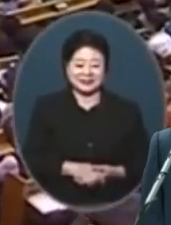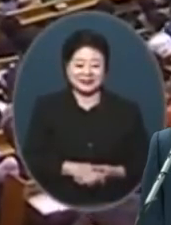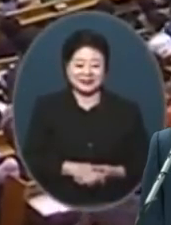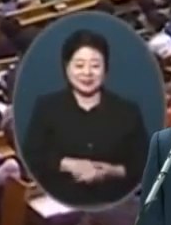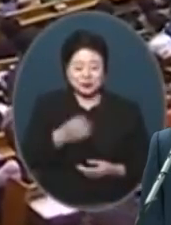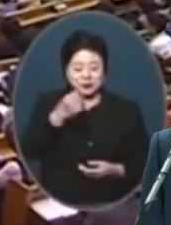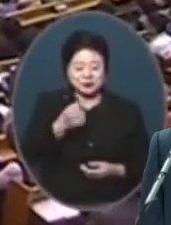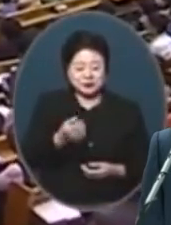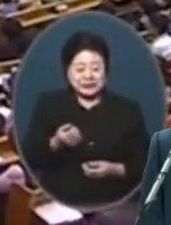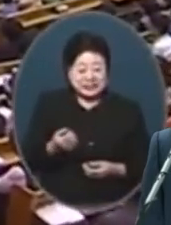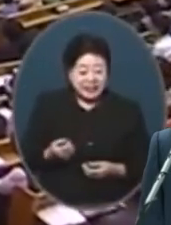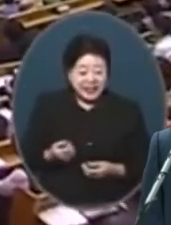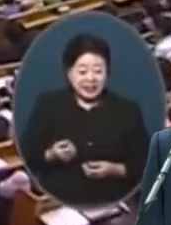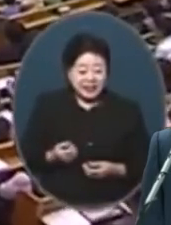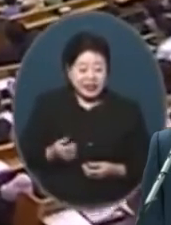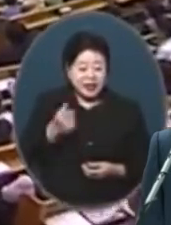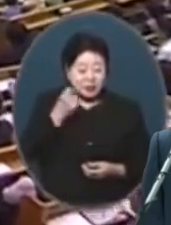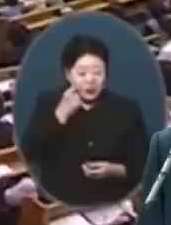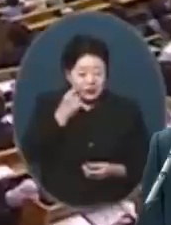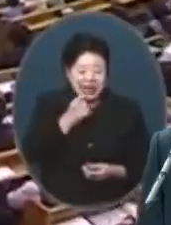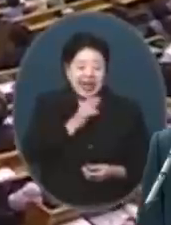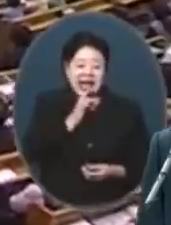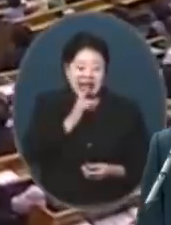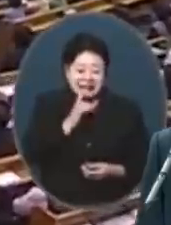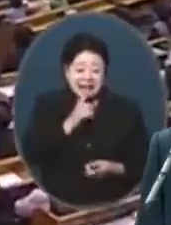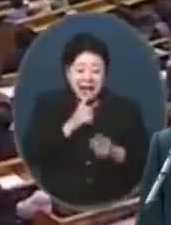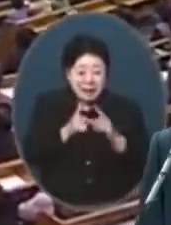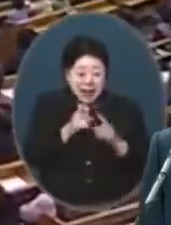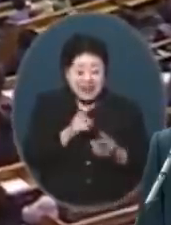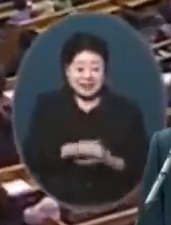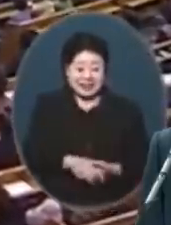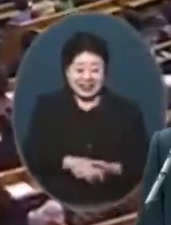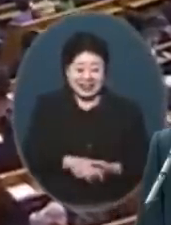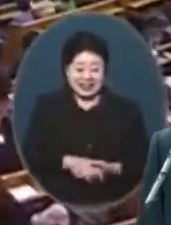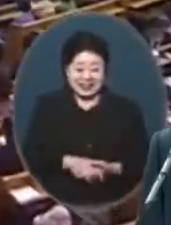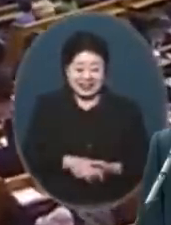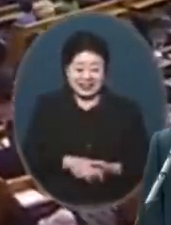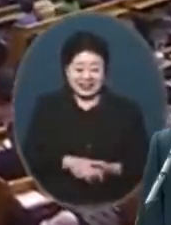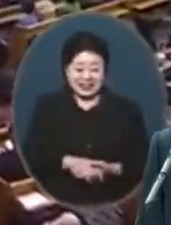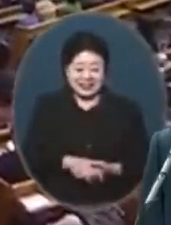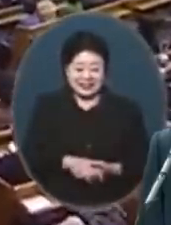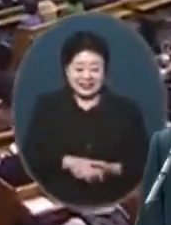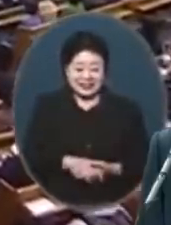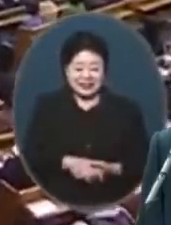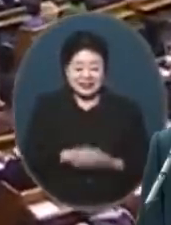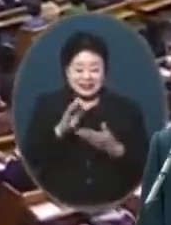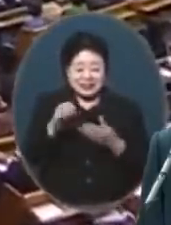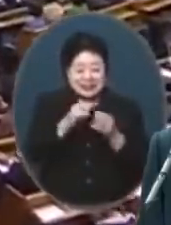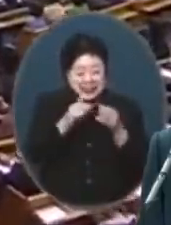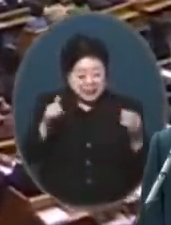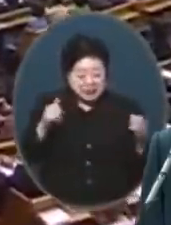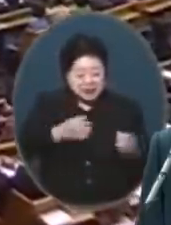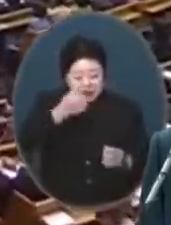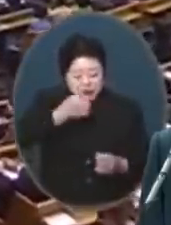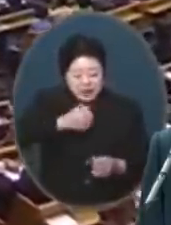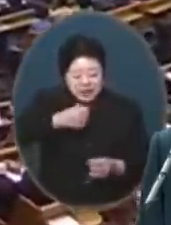꿈을 꾸기 전에는 전부 안 되는 것을 말했는데 사람들이